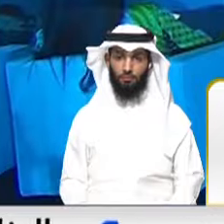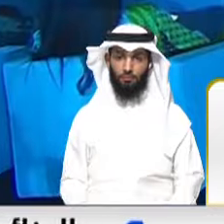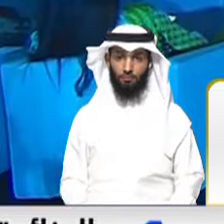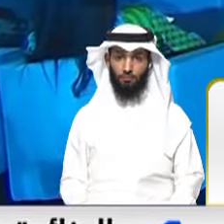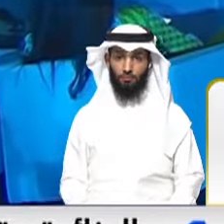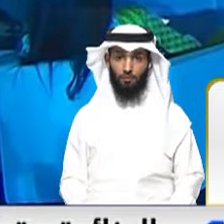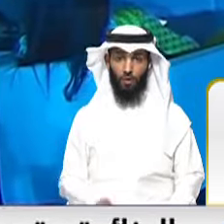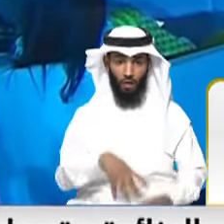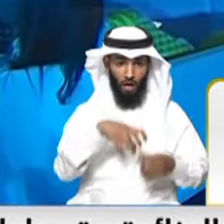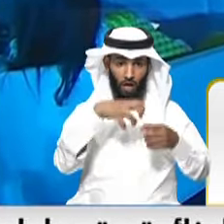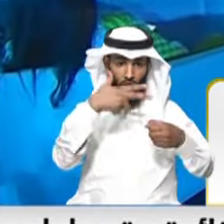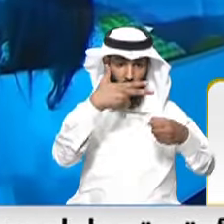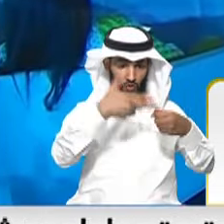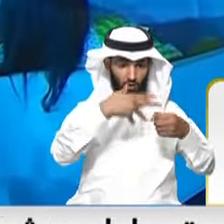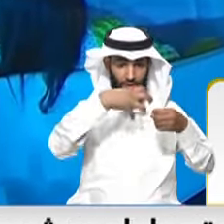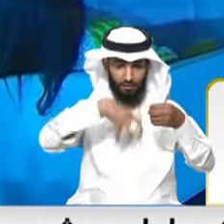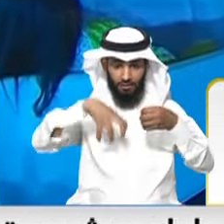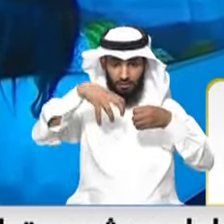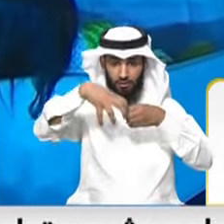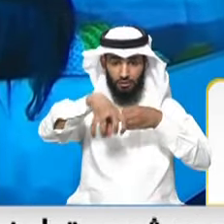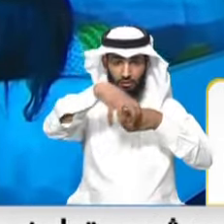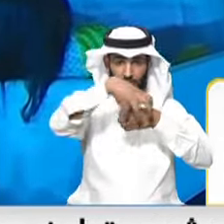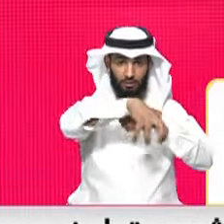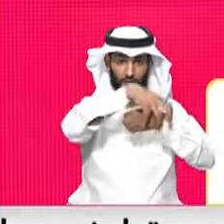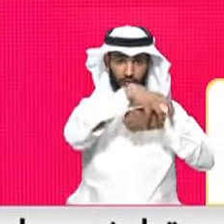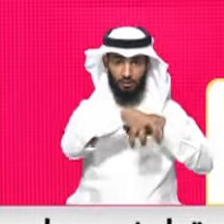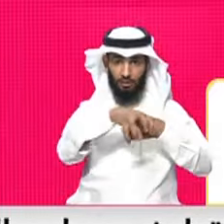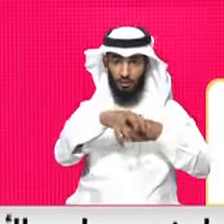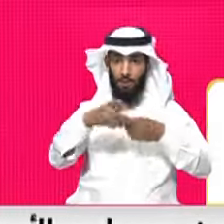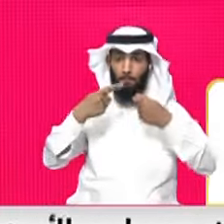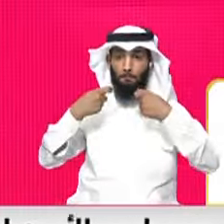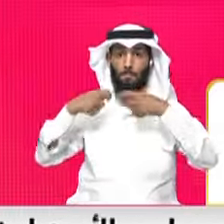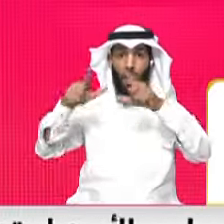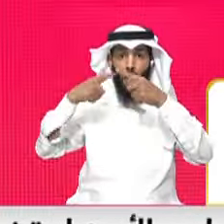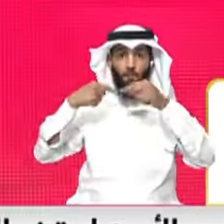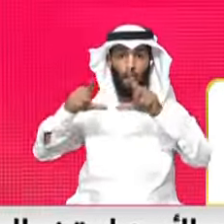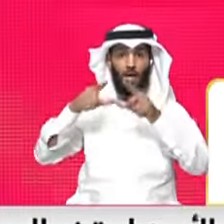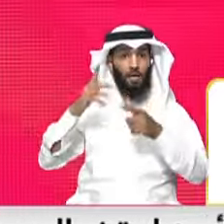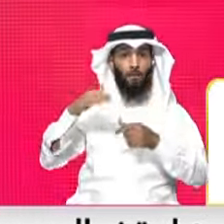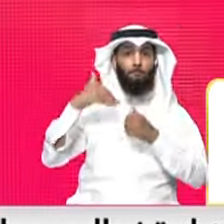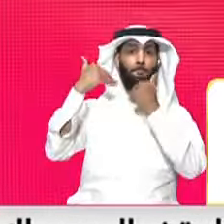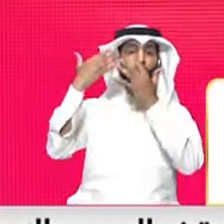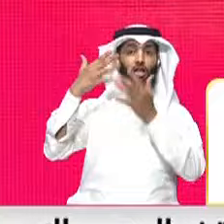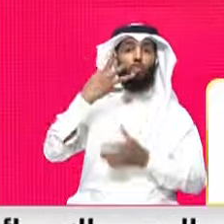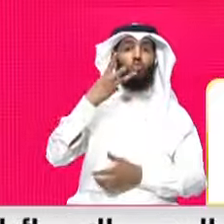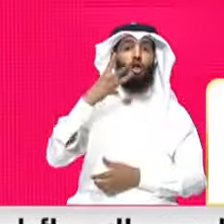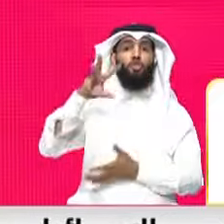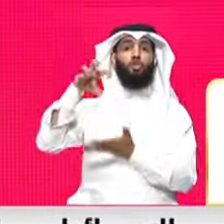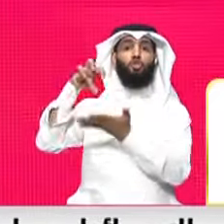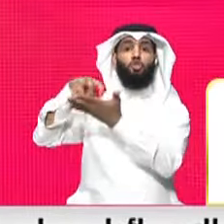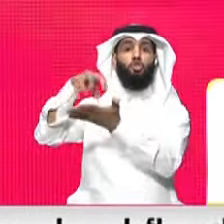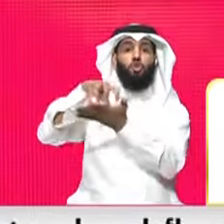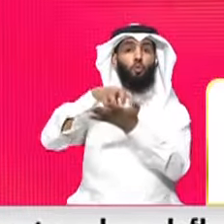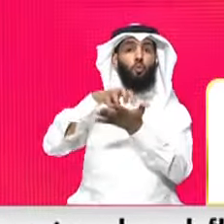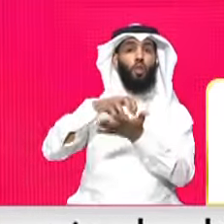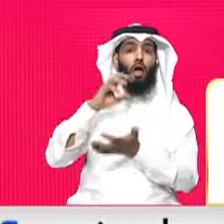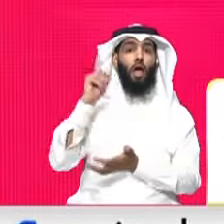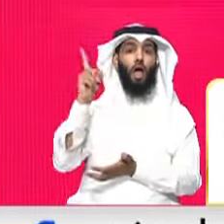وتصدير هذه المنتجات إلى أكثر من 30 دولة إقليمية وعالمية عبر الجزيرة الصناعية في